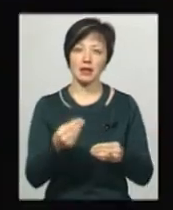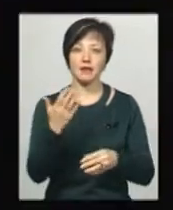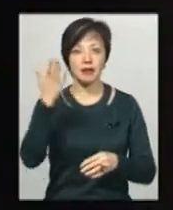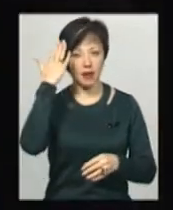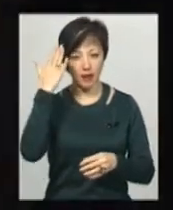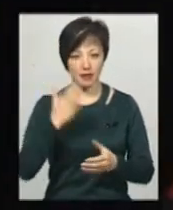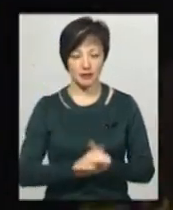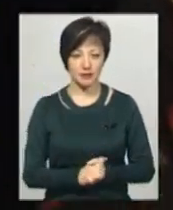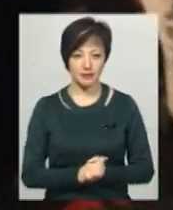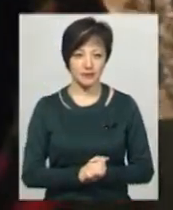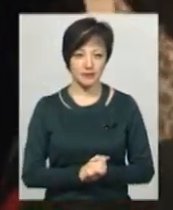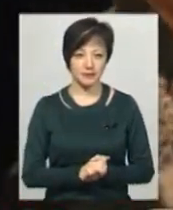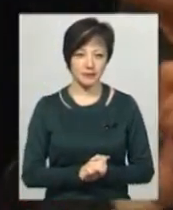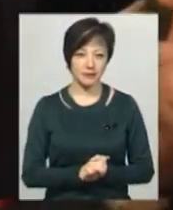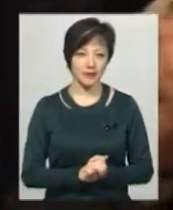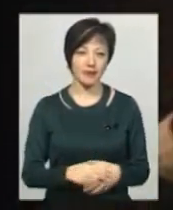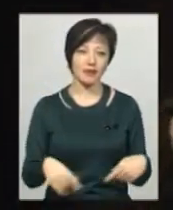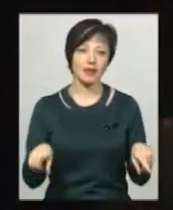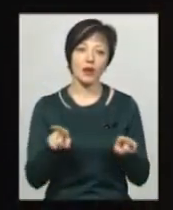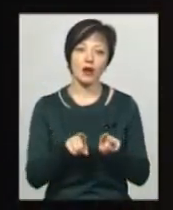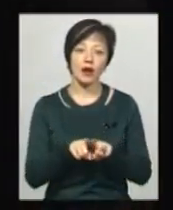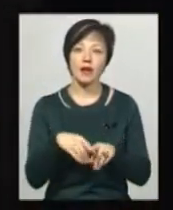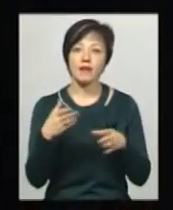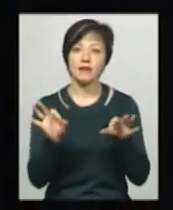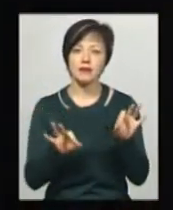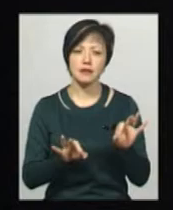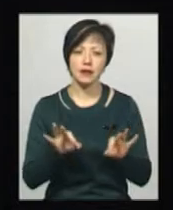талант. Такий делікатний, а